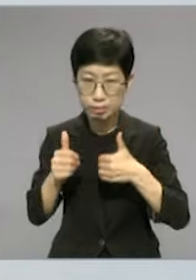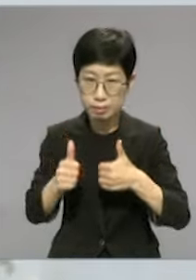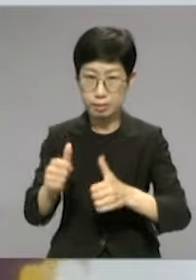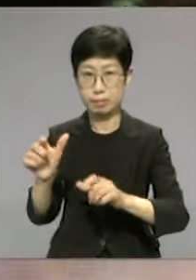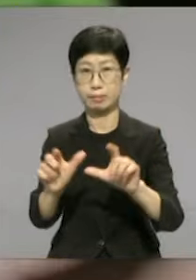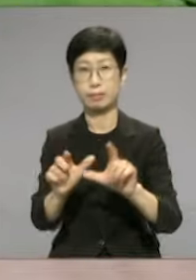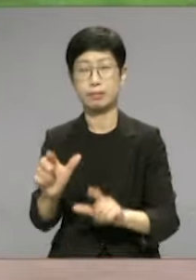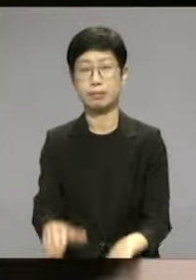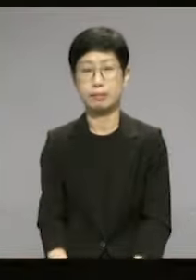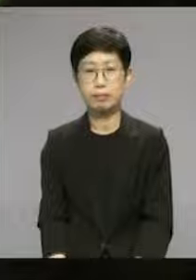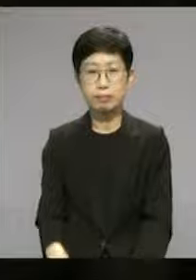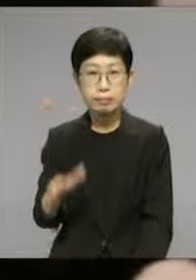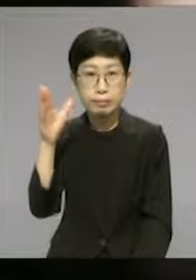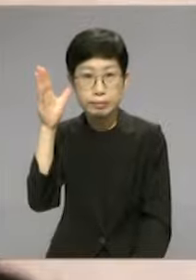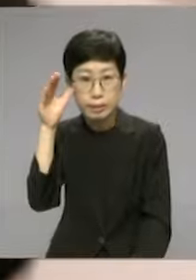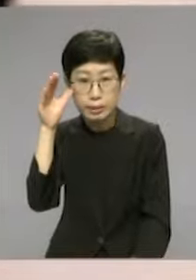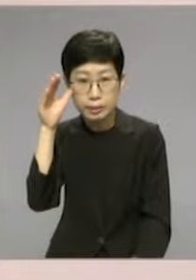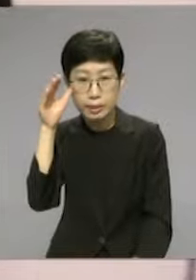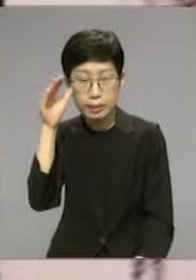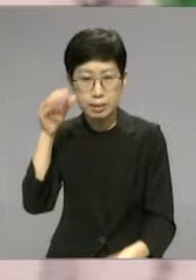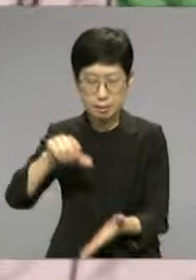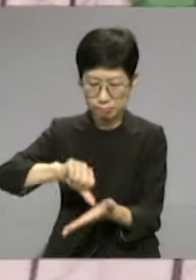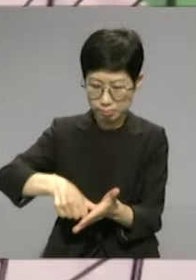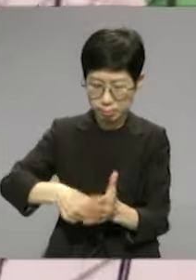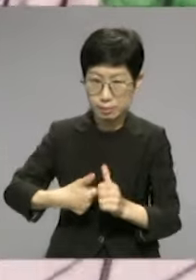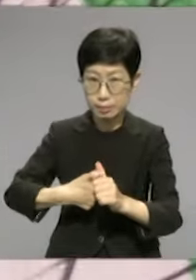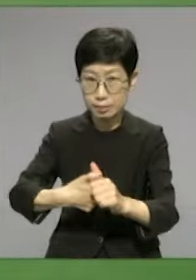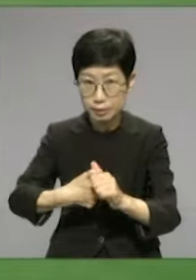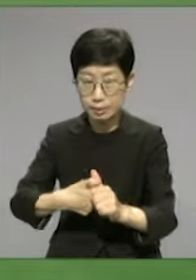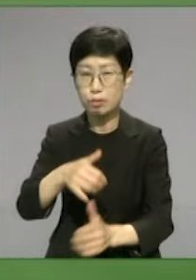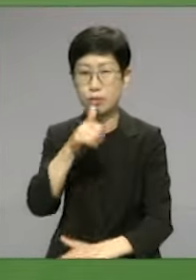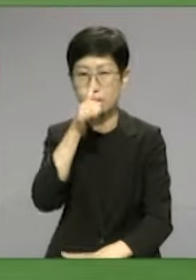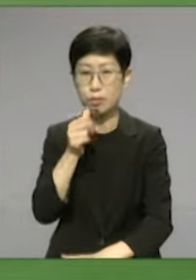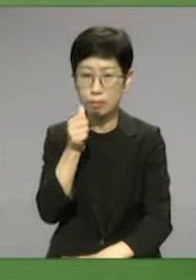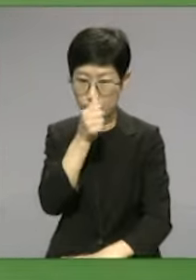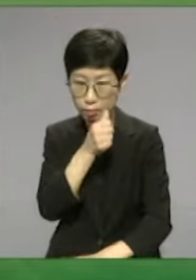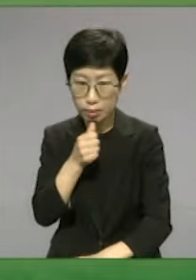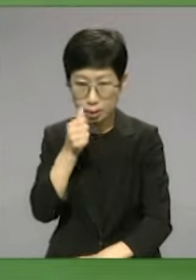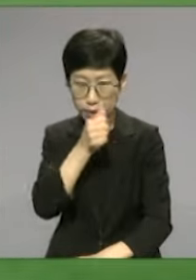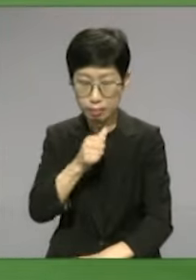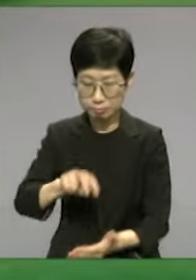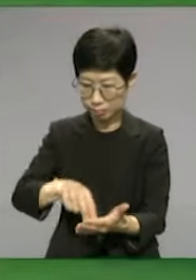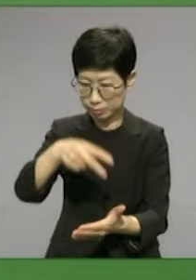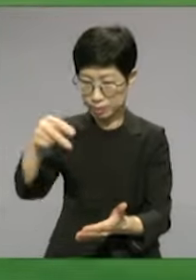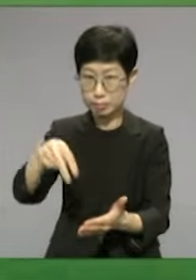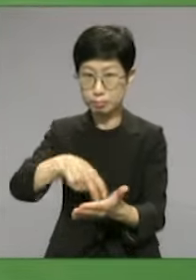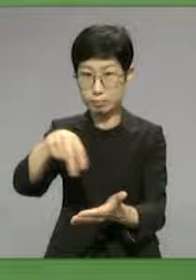항해했습니다. 강아지들이 온몸을 던져 뒹구는 레슬링부터 고양이들이